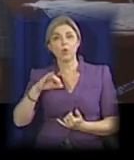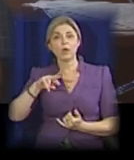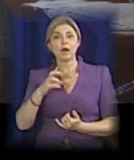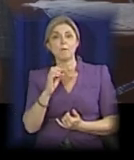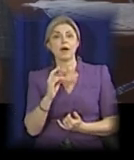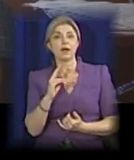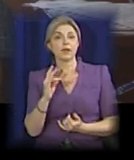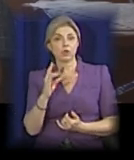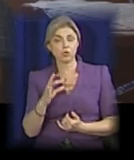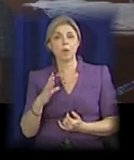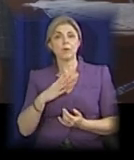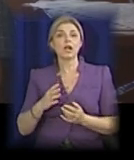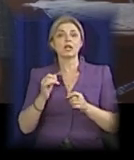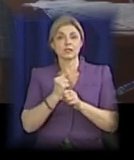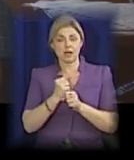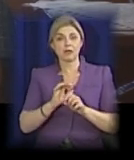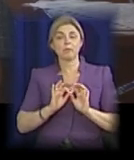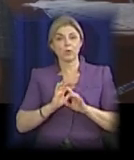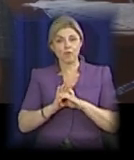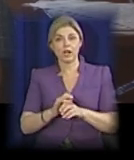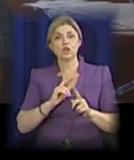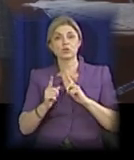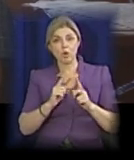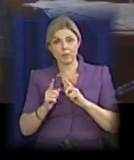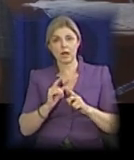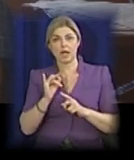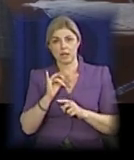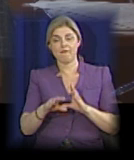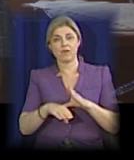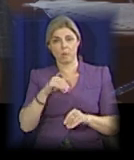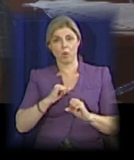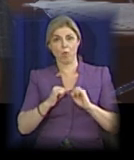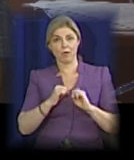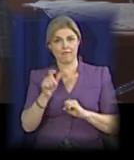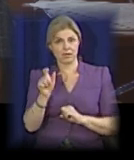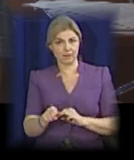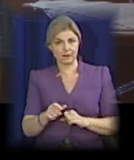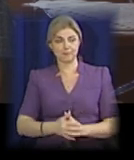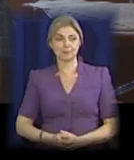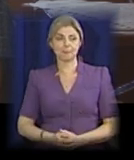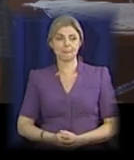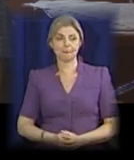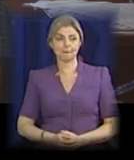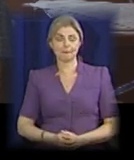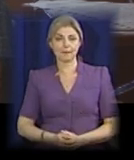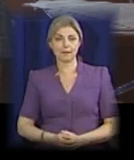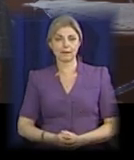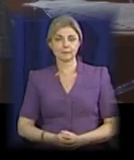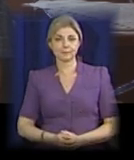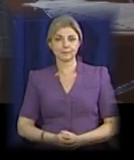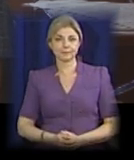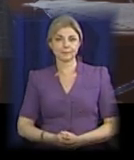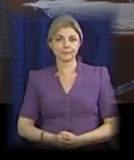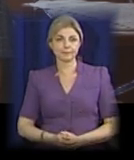будинки, провели збори і обрали управителя і прибужжя. Кульбакіно, 34 дому провели збирання і вибрали